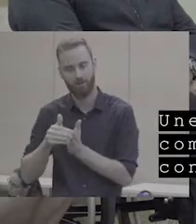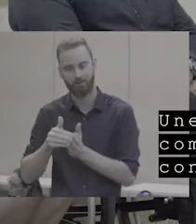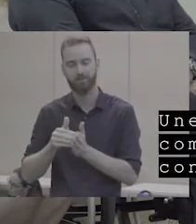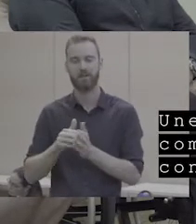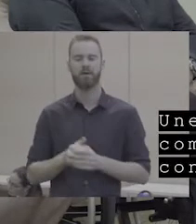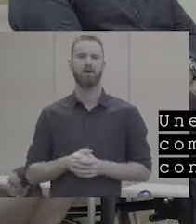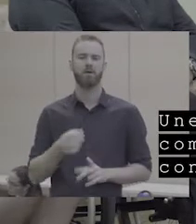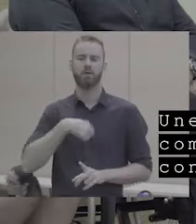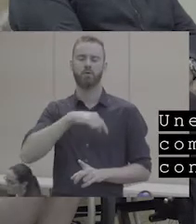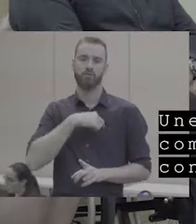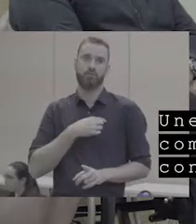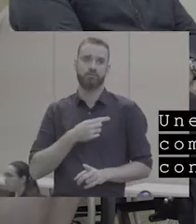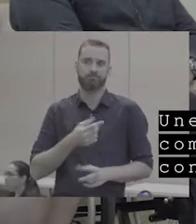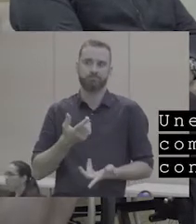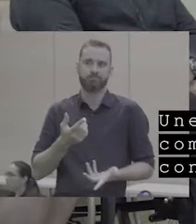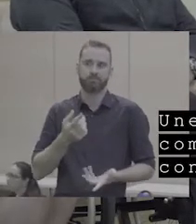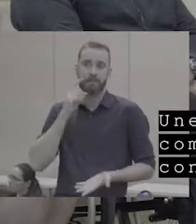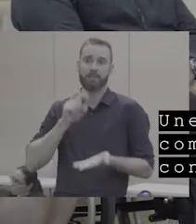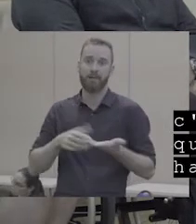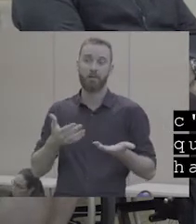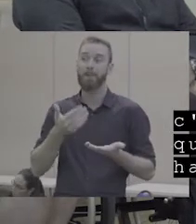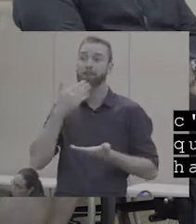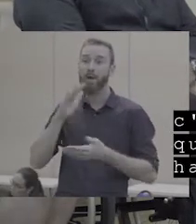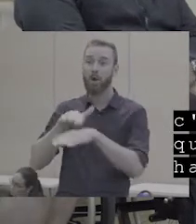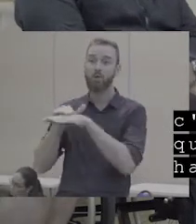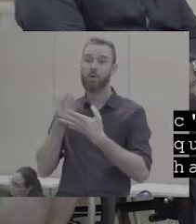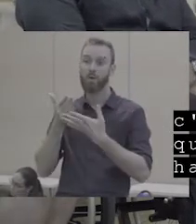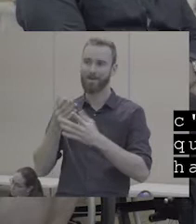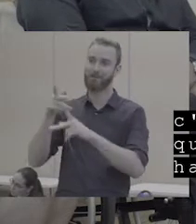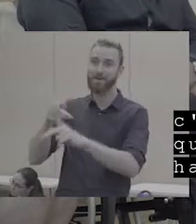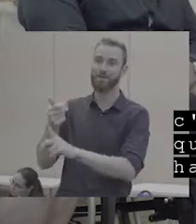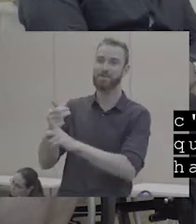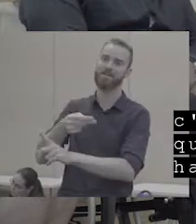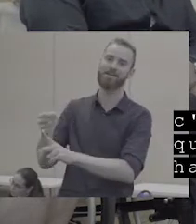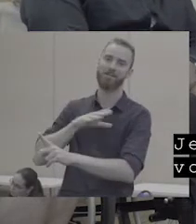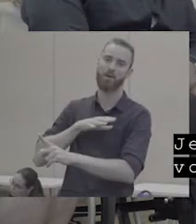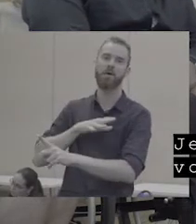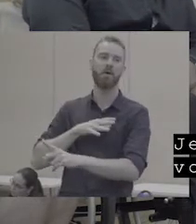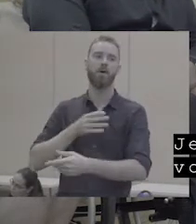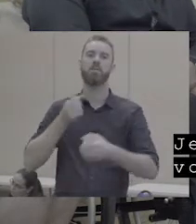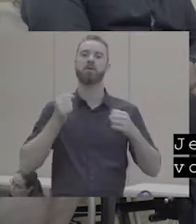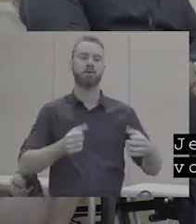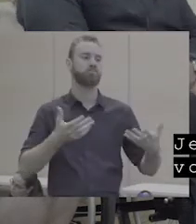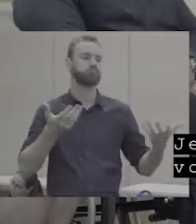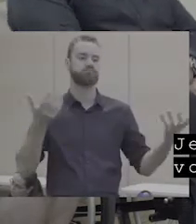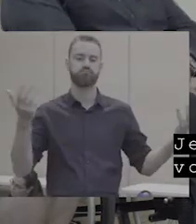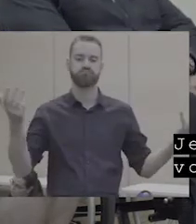Une des choses qu'on se rend compte, c'est que les meilleurs consultants, c'est évidemment les personnes qui sont en situation de handicap. Je peux avoir la plus